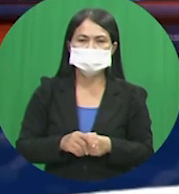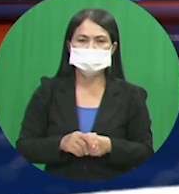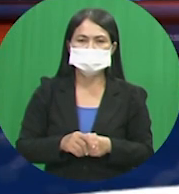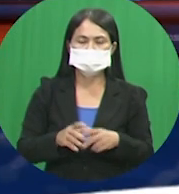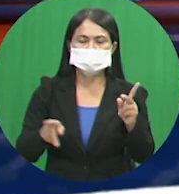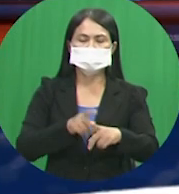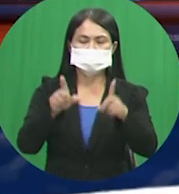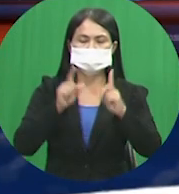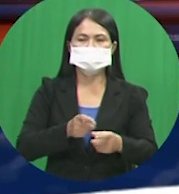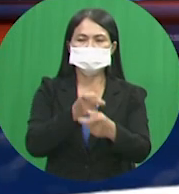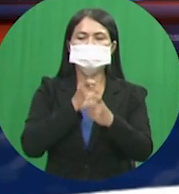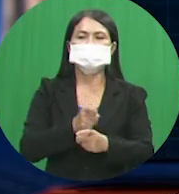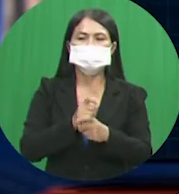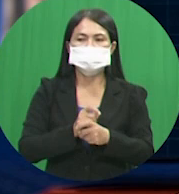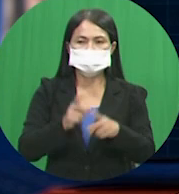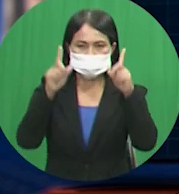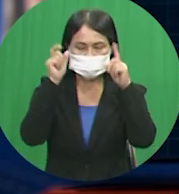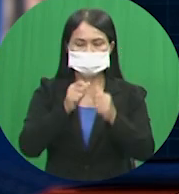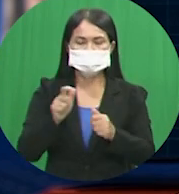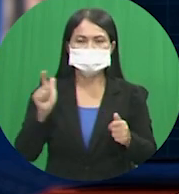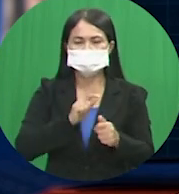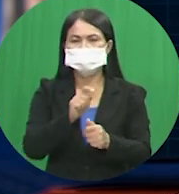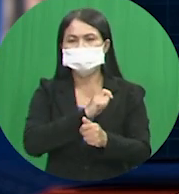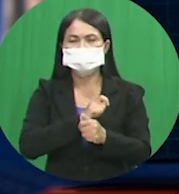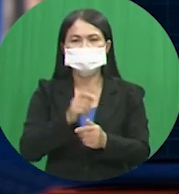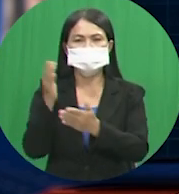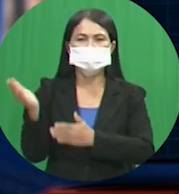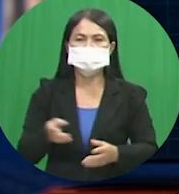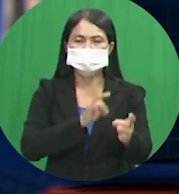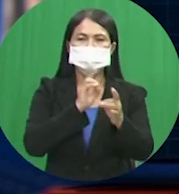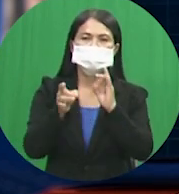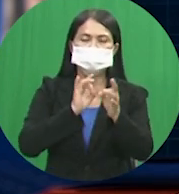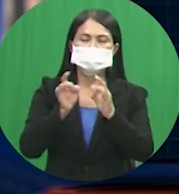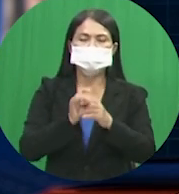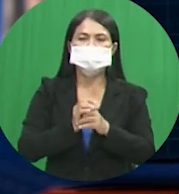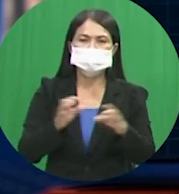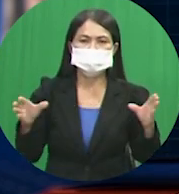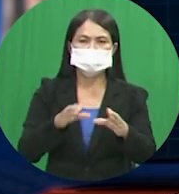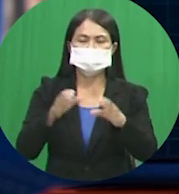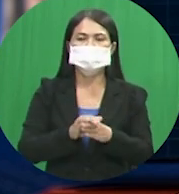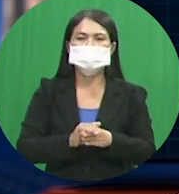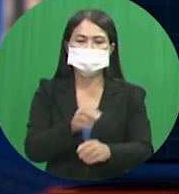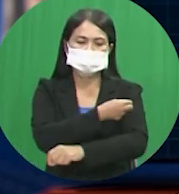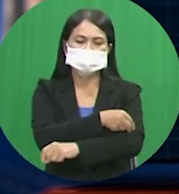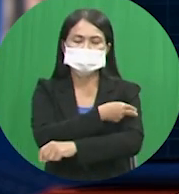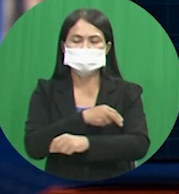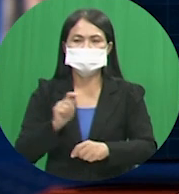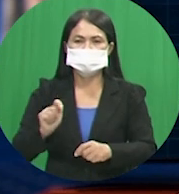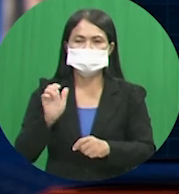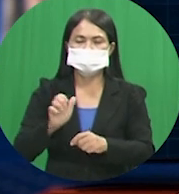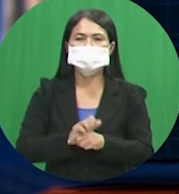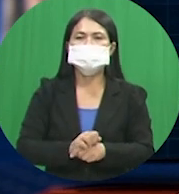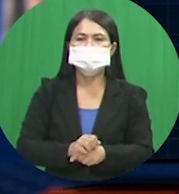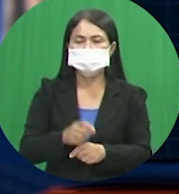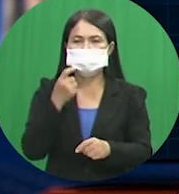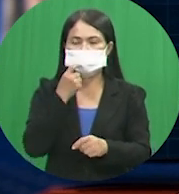ទូរទស្សនិកជនជាទីគោរពឯកឧត្តមជាសុផារ៉ាអញ្ជើញសំណេះសំណាលជាមួយក្រុមគ្រូពេទ្យរំចង់ដែលមកពិនិត្យព្យាបាលជំងឺមា